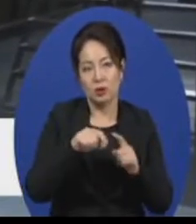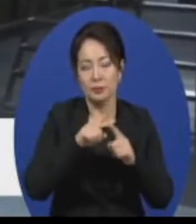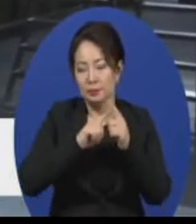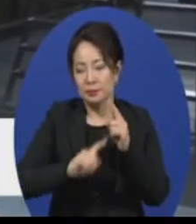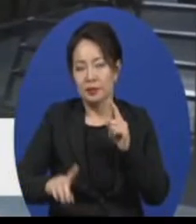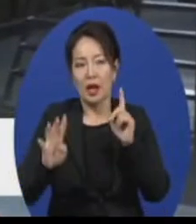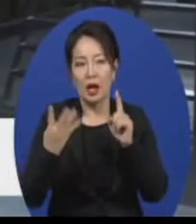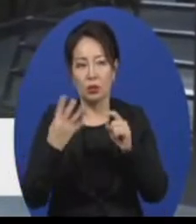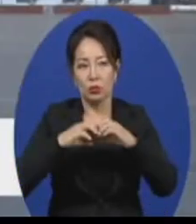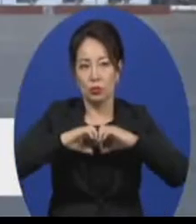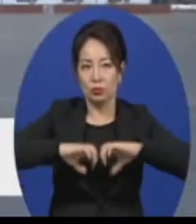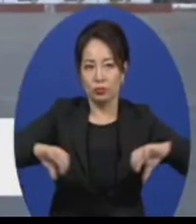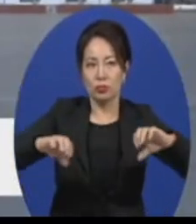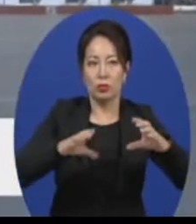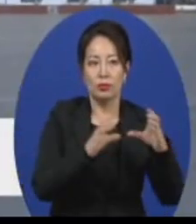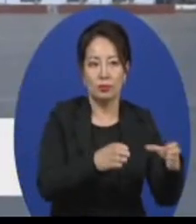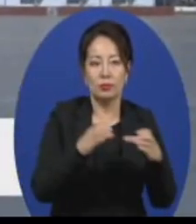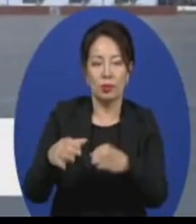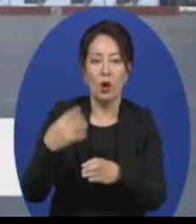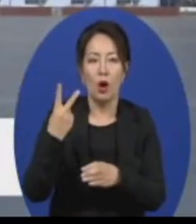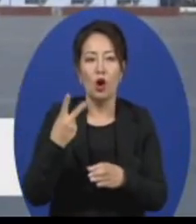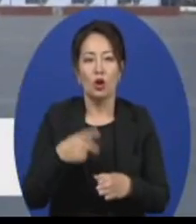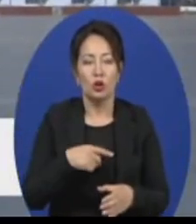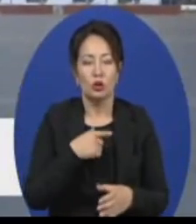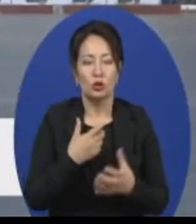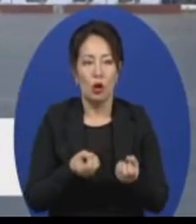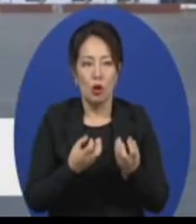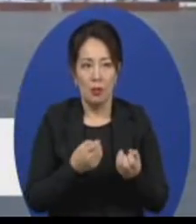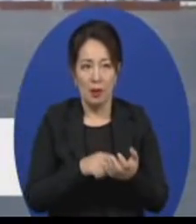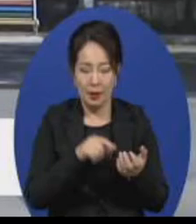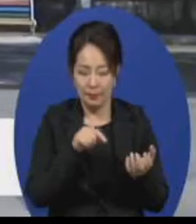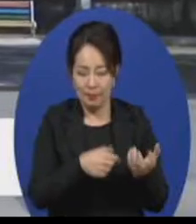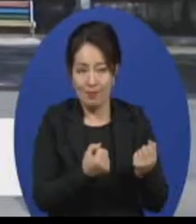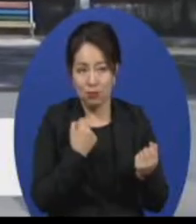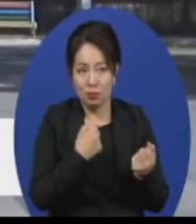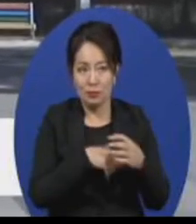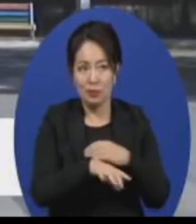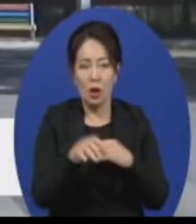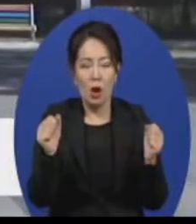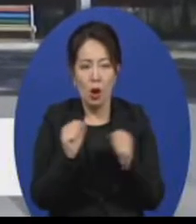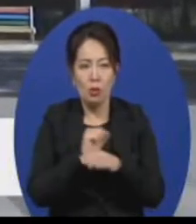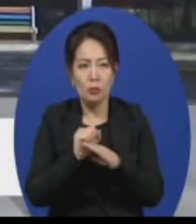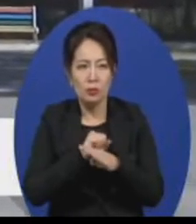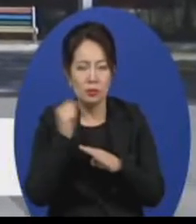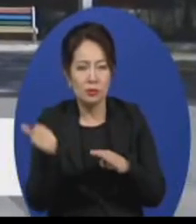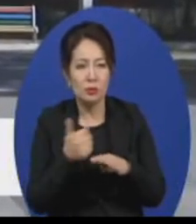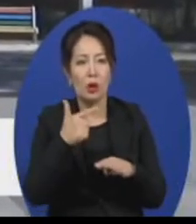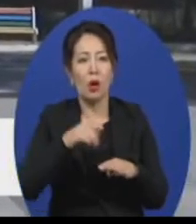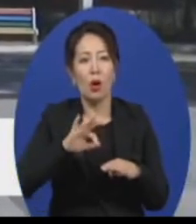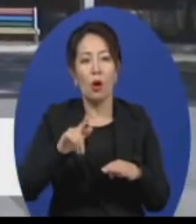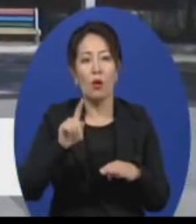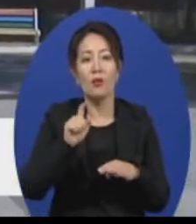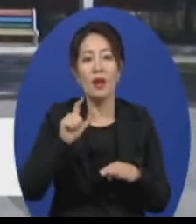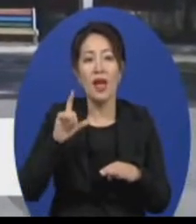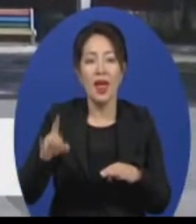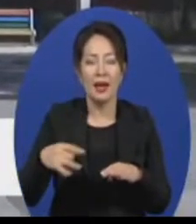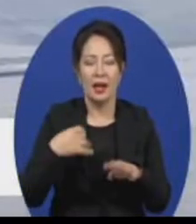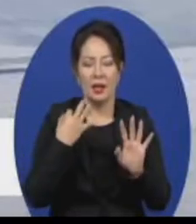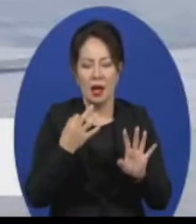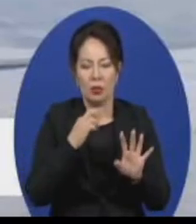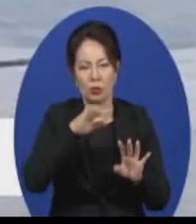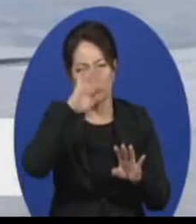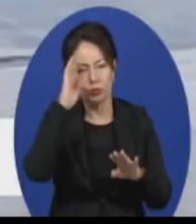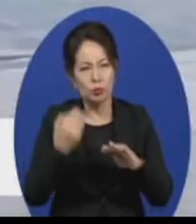14 мегаваттын 2 боготой. Аймгийн төв өвлийн бэлтгэлээ хангажээ. Харин үйлчлэлтийн хувьд Говьхэрийн 8 суманд зуншлага